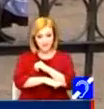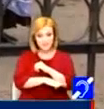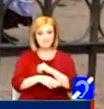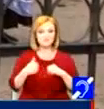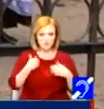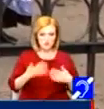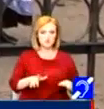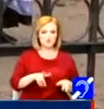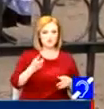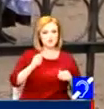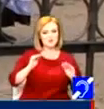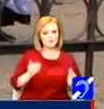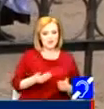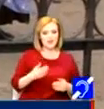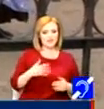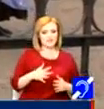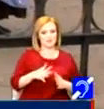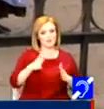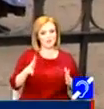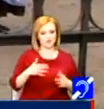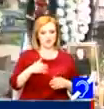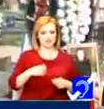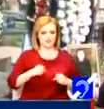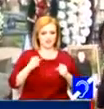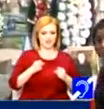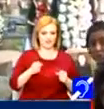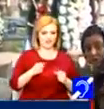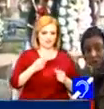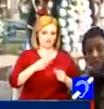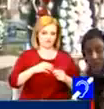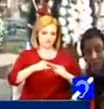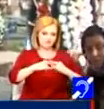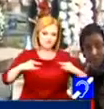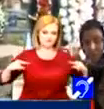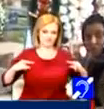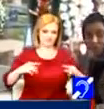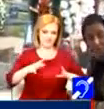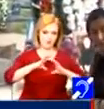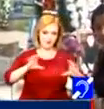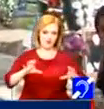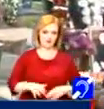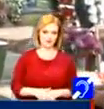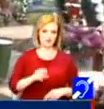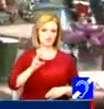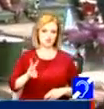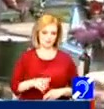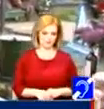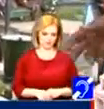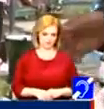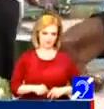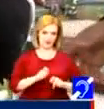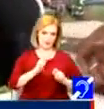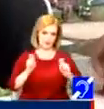bogat să lasă să faci pomeni, dar eu dau bucat din pâine și pot. În schimb, romii respectă cu sfințenie tradiția ciocaboca. Cel care adună